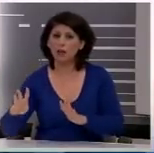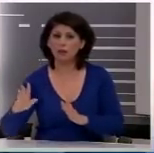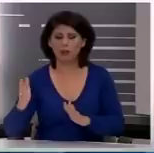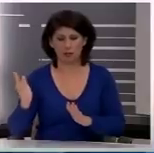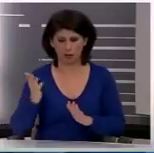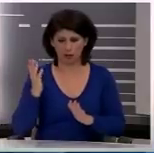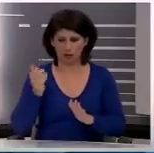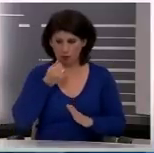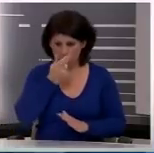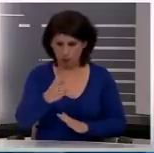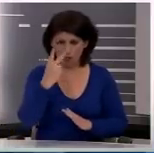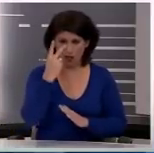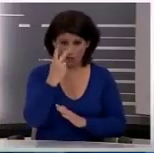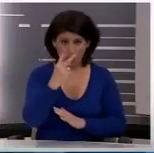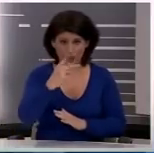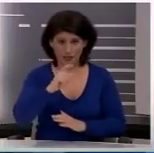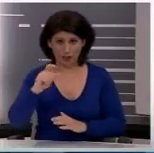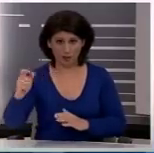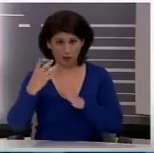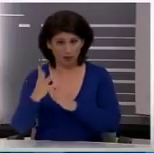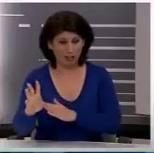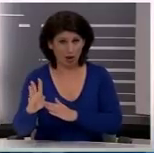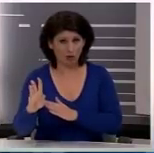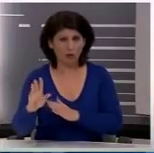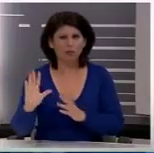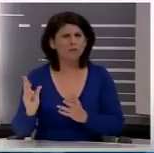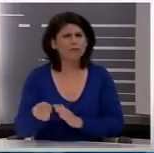στα 2.400, πού βρήκατε τη ζημία?